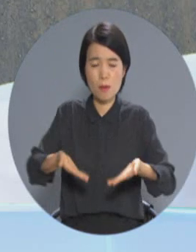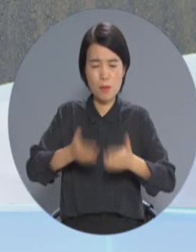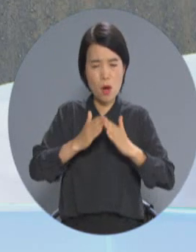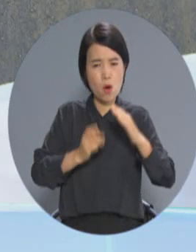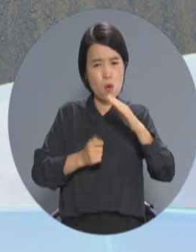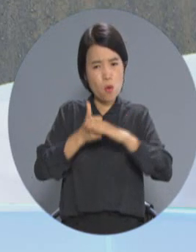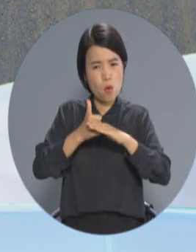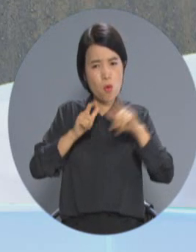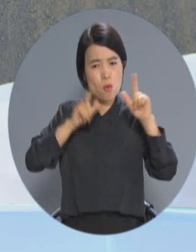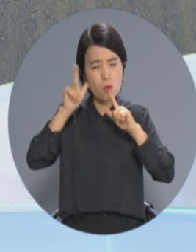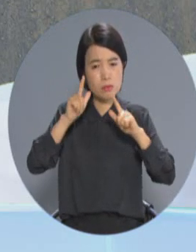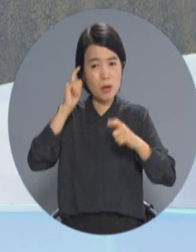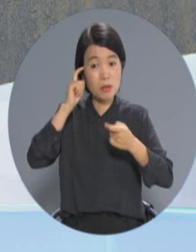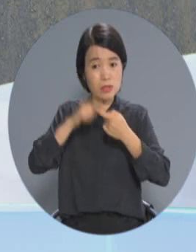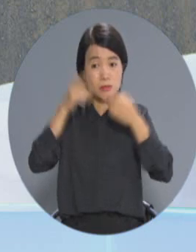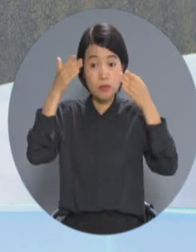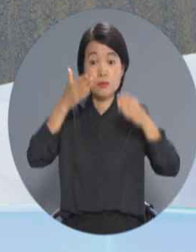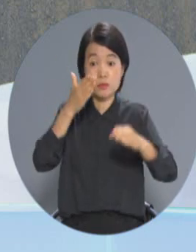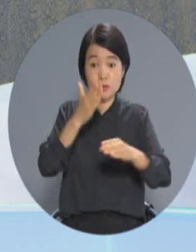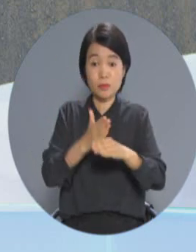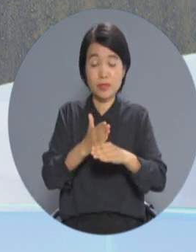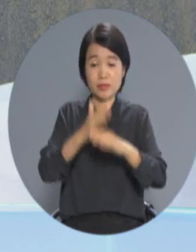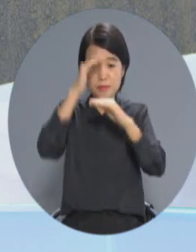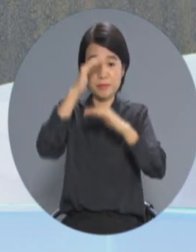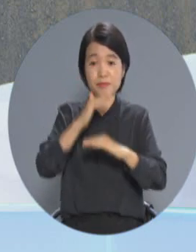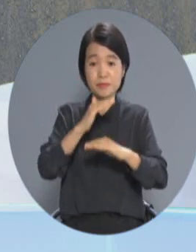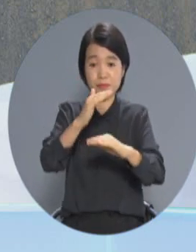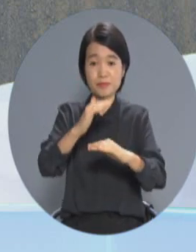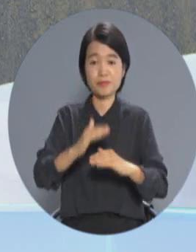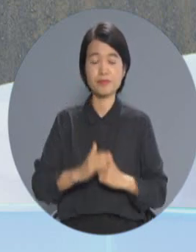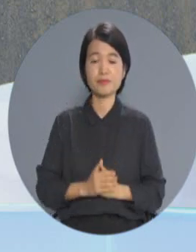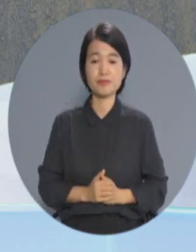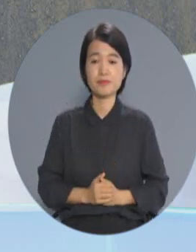독특한 형식이어서 관심을 끌고 있습니다. 강서영 기자입니다.